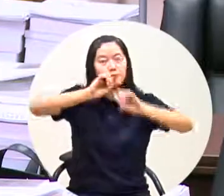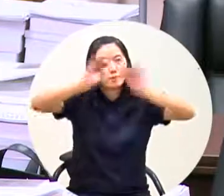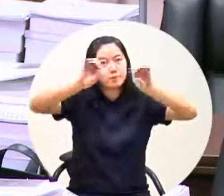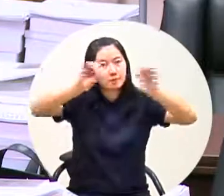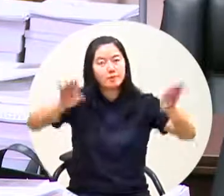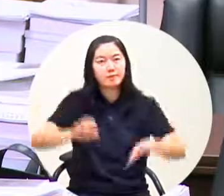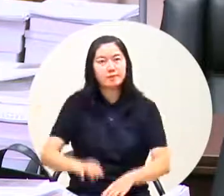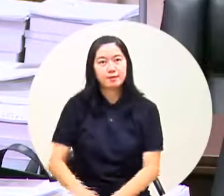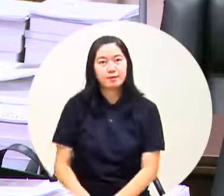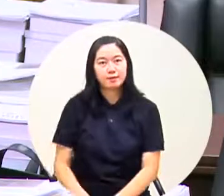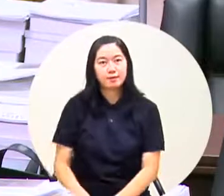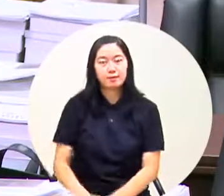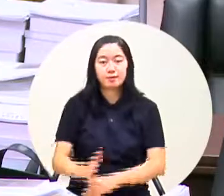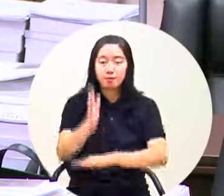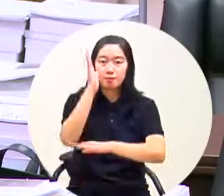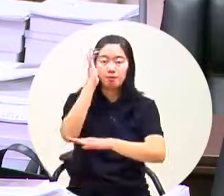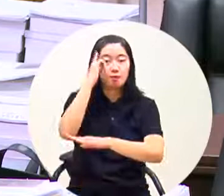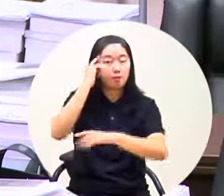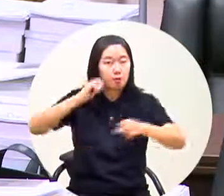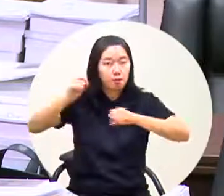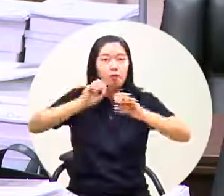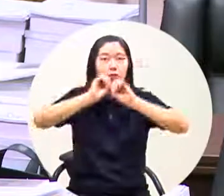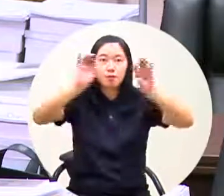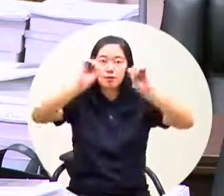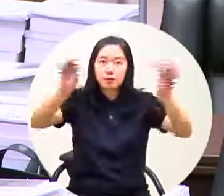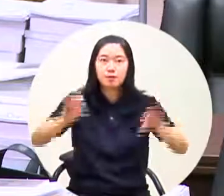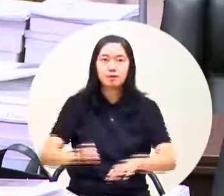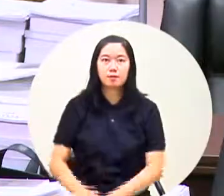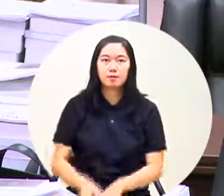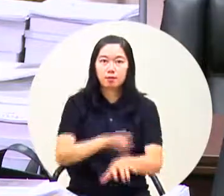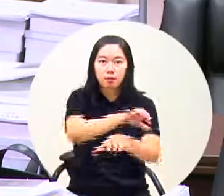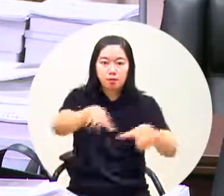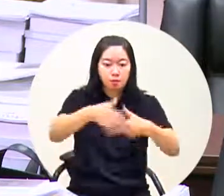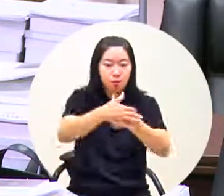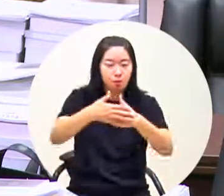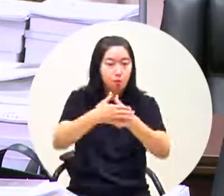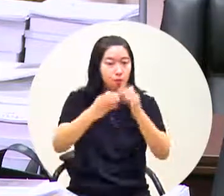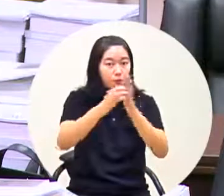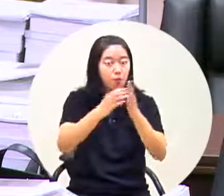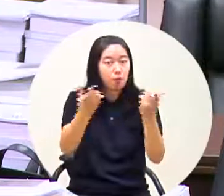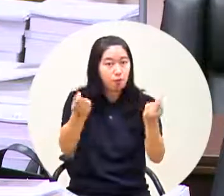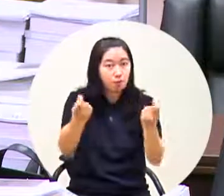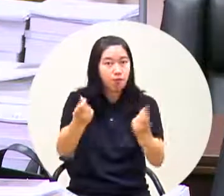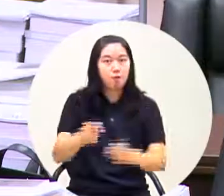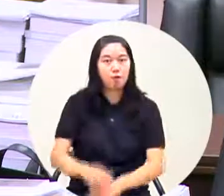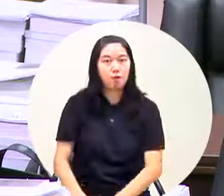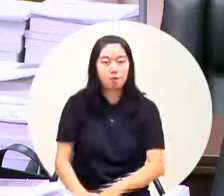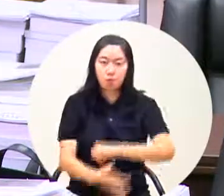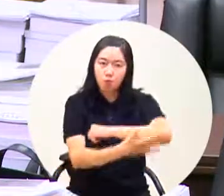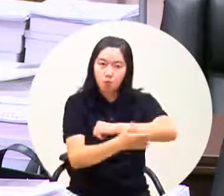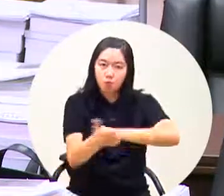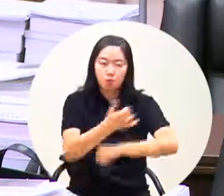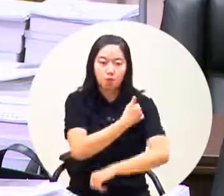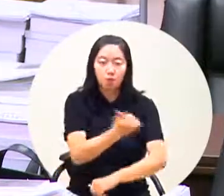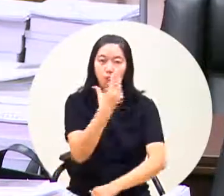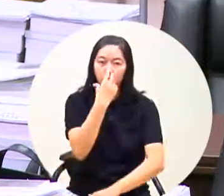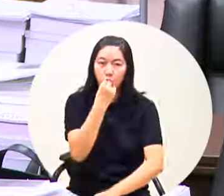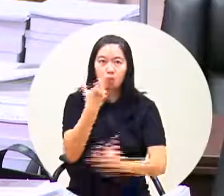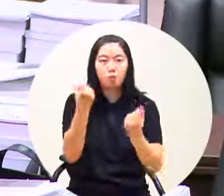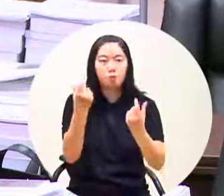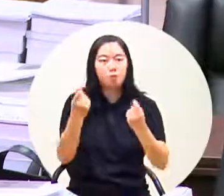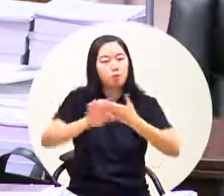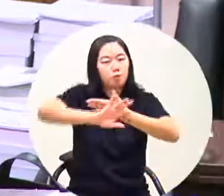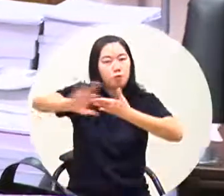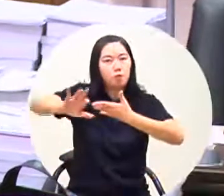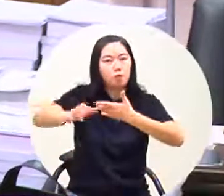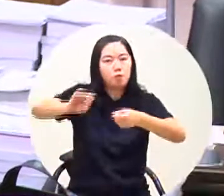宣导政府的政策。环保局也是啊，多少的员工6日通通在外面加班。哎，你们